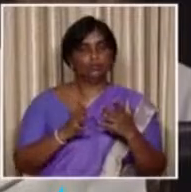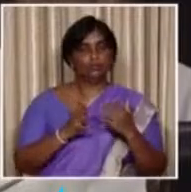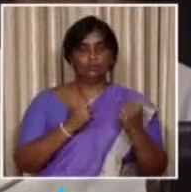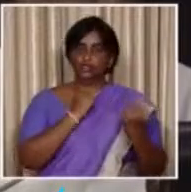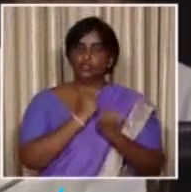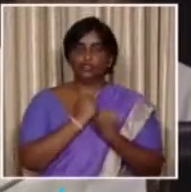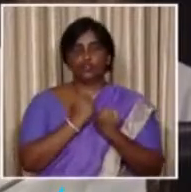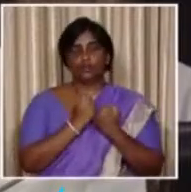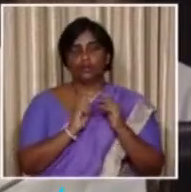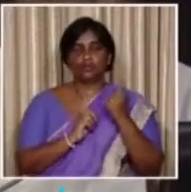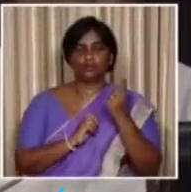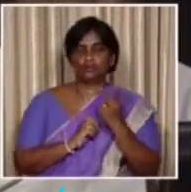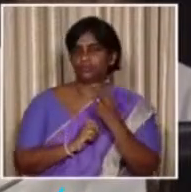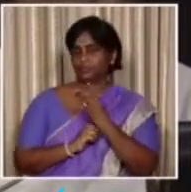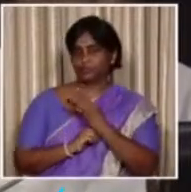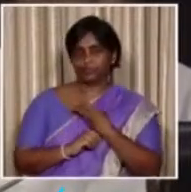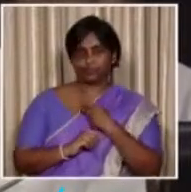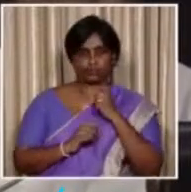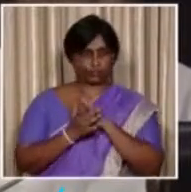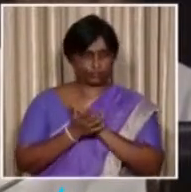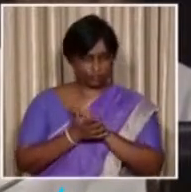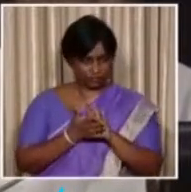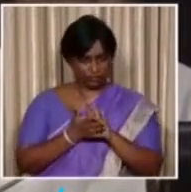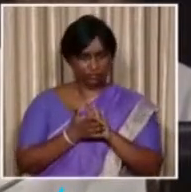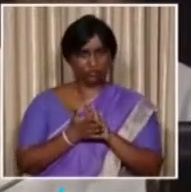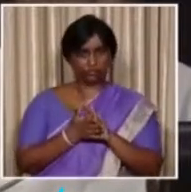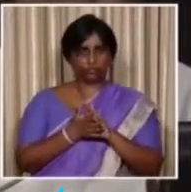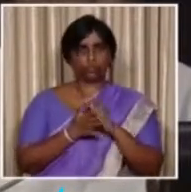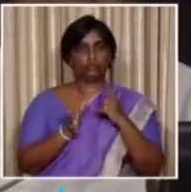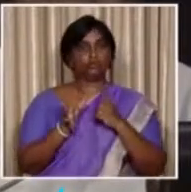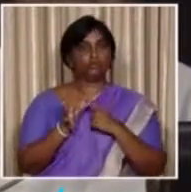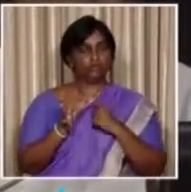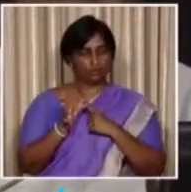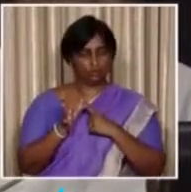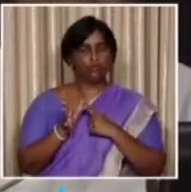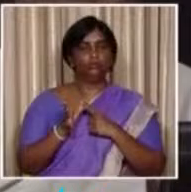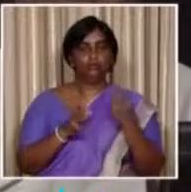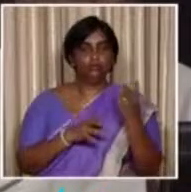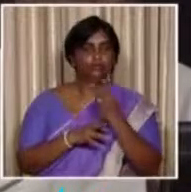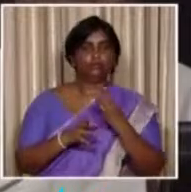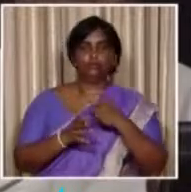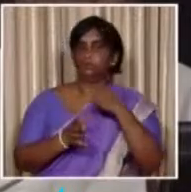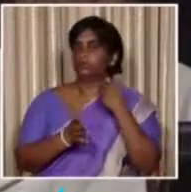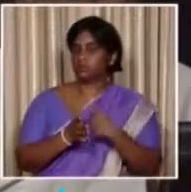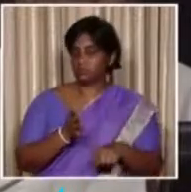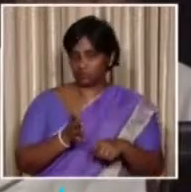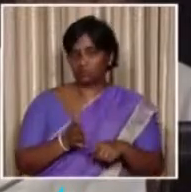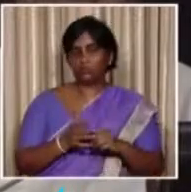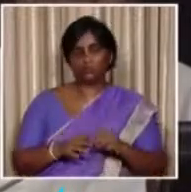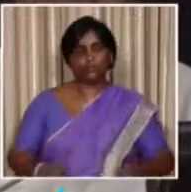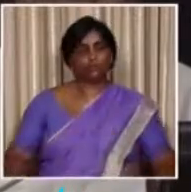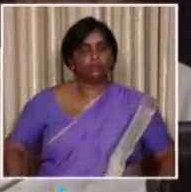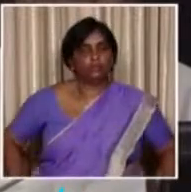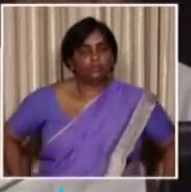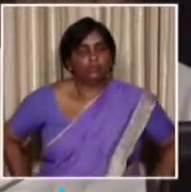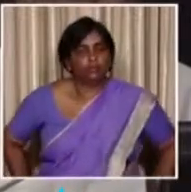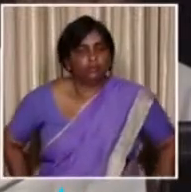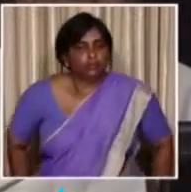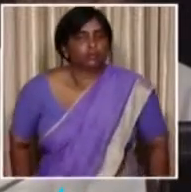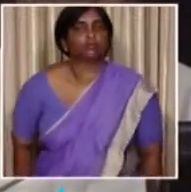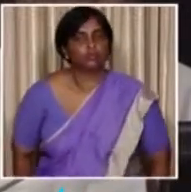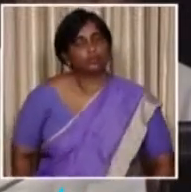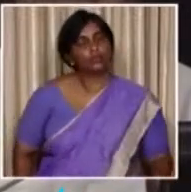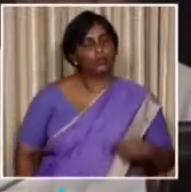අපි දෙන්නේ තුන් දෙනෙක් මම චම්පික රණවක අපේ අර්ජුන රණතුංග අපි තුන් දෙනා විතරේ අස්වම් කරන හිටියේ මේවා අපි